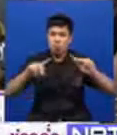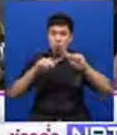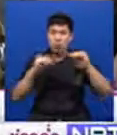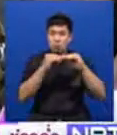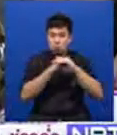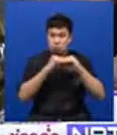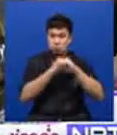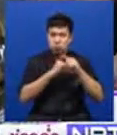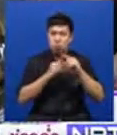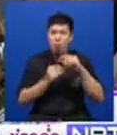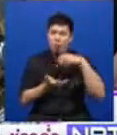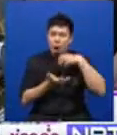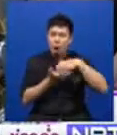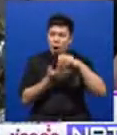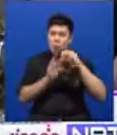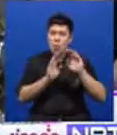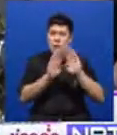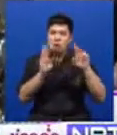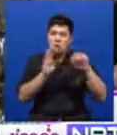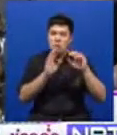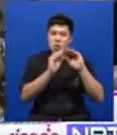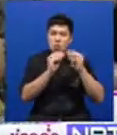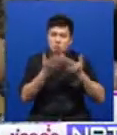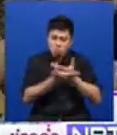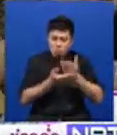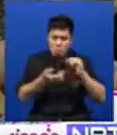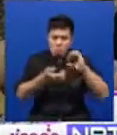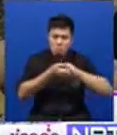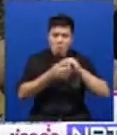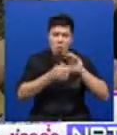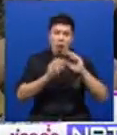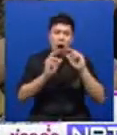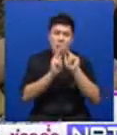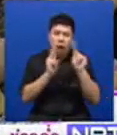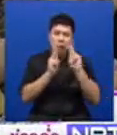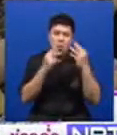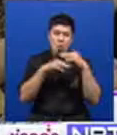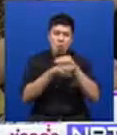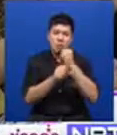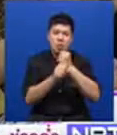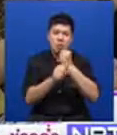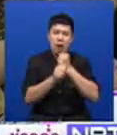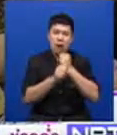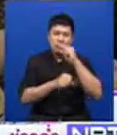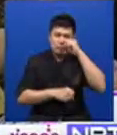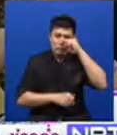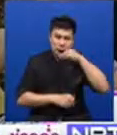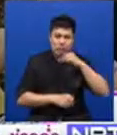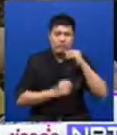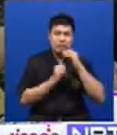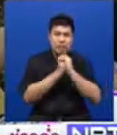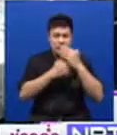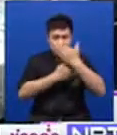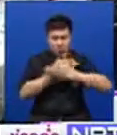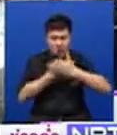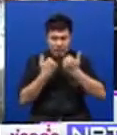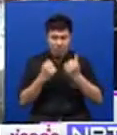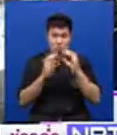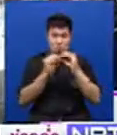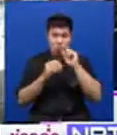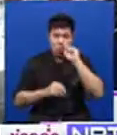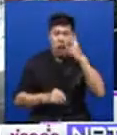คมนาคมได้เปิดเผยภายหลังการประชุมร่วมของคณะกรรมการร่วมด้านความร่วมมือรถไฟไทยจีนครั้งที่ 3ว่า